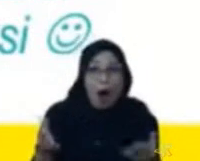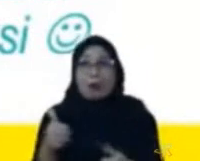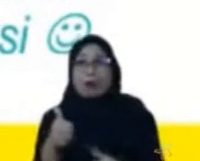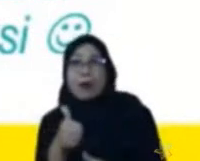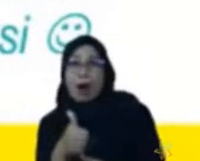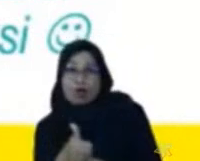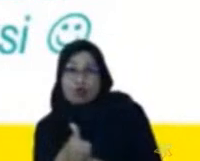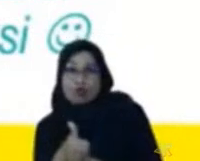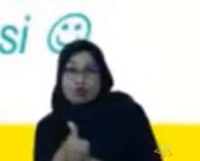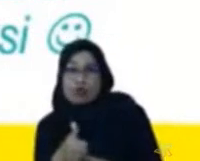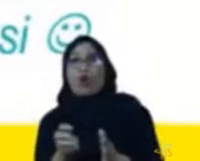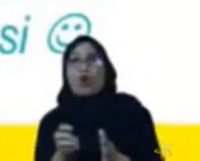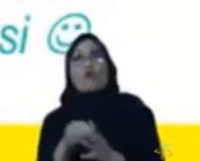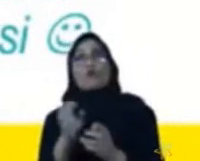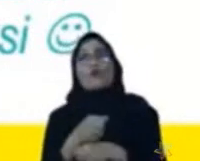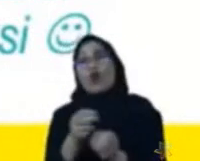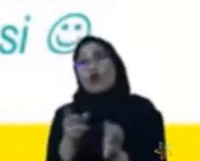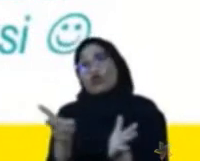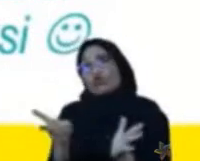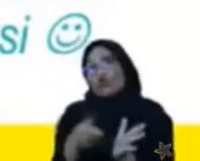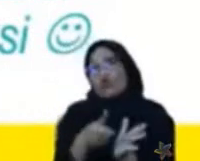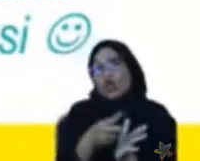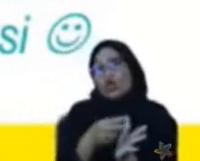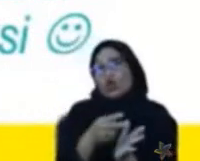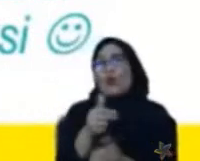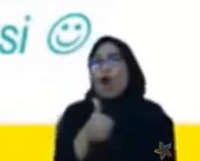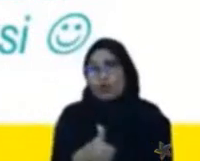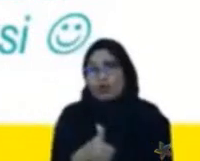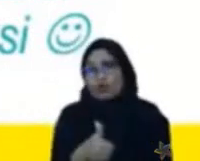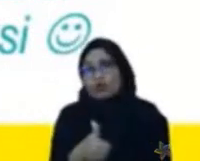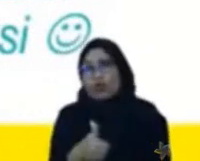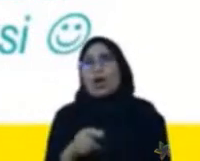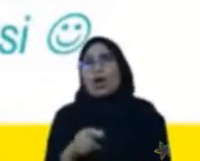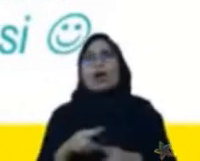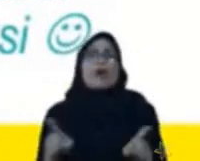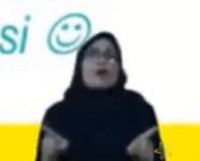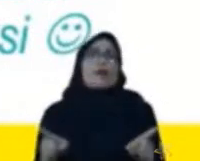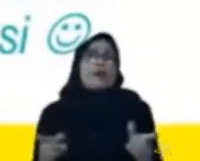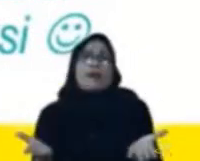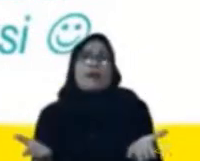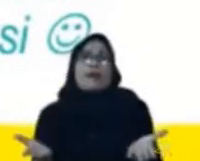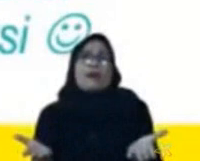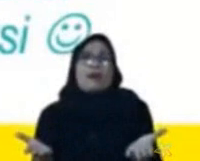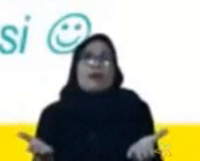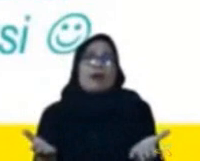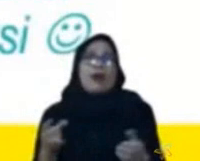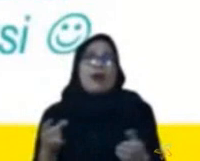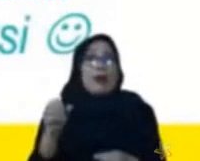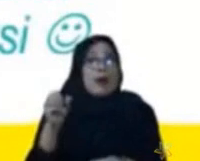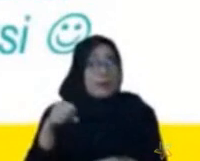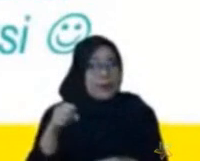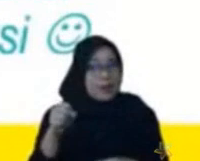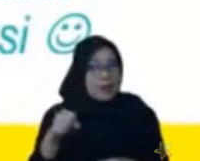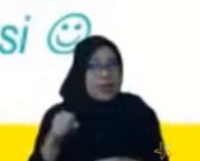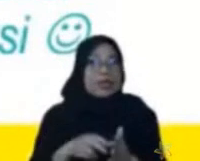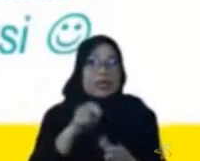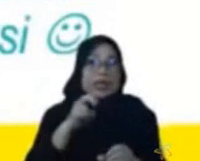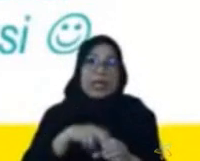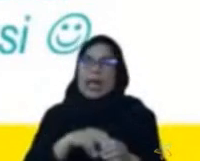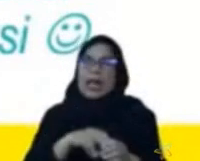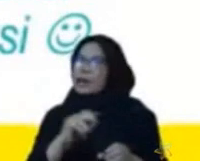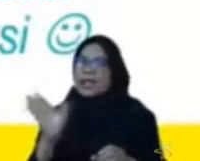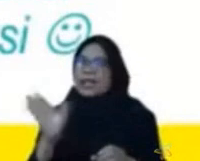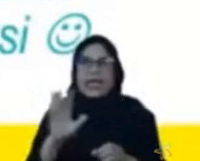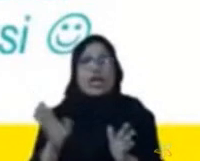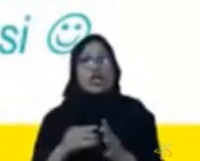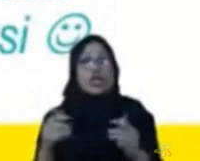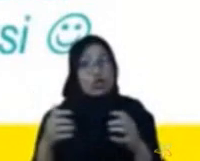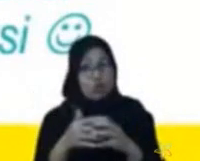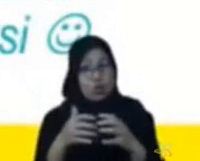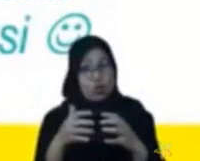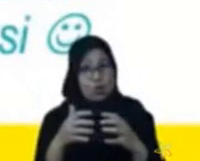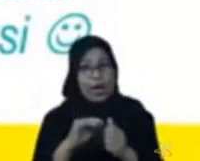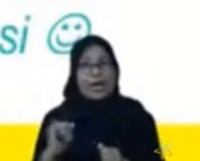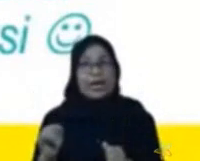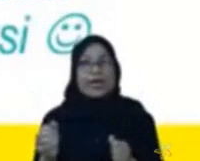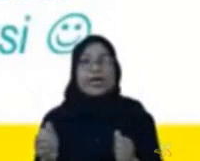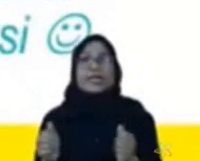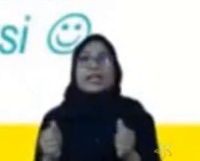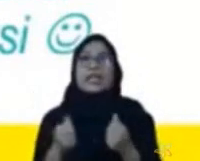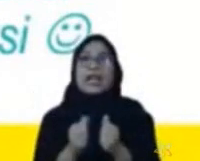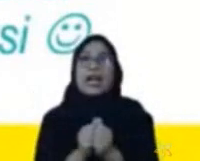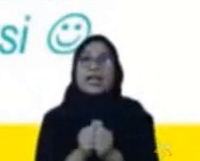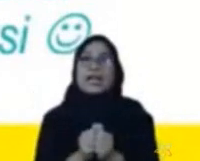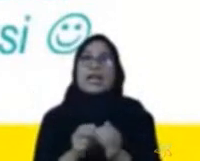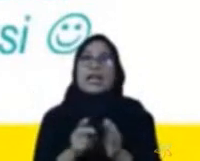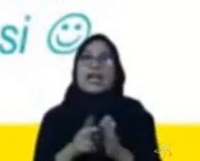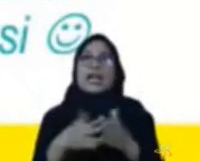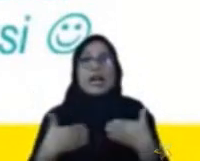media belajar seperti itu. Padahal bisa jadi hal tersebut kalau misalnya kita terapkan tidak sesuai dengan kondisi murid kita.